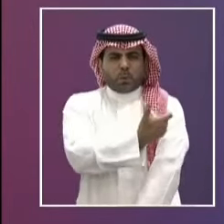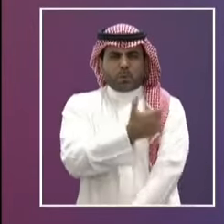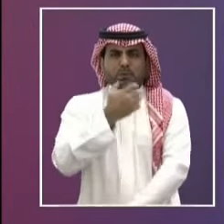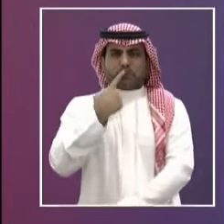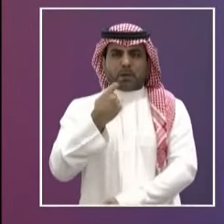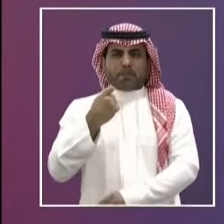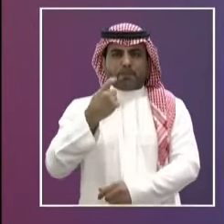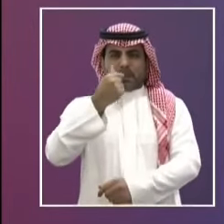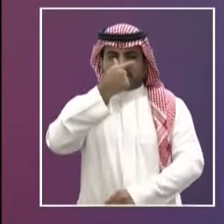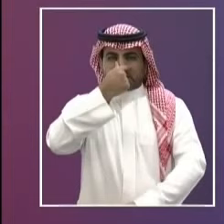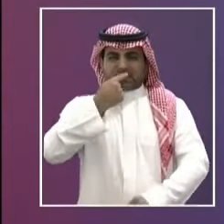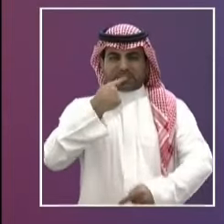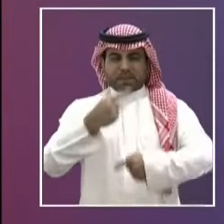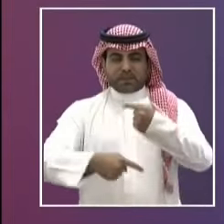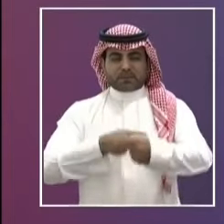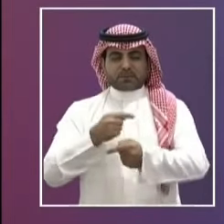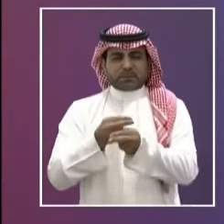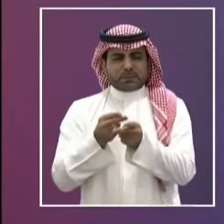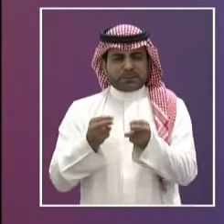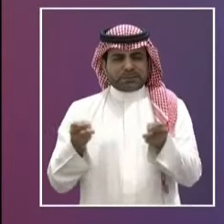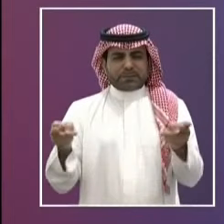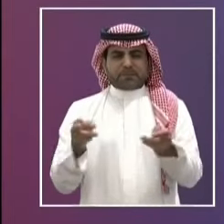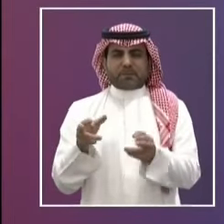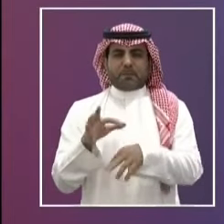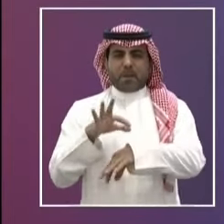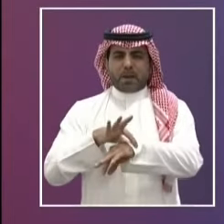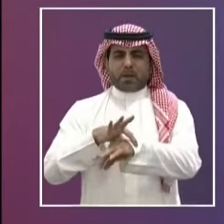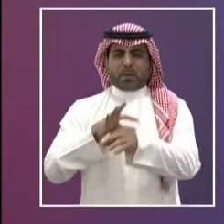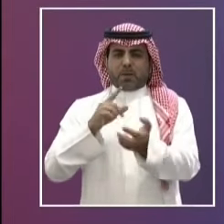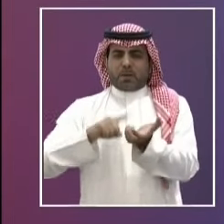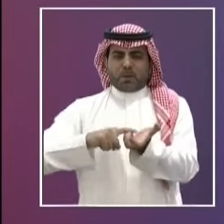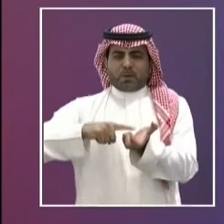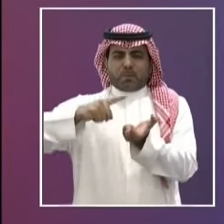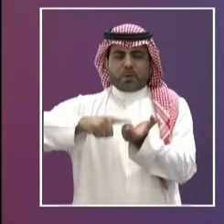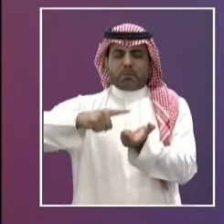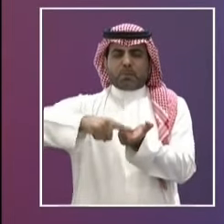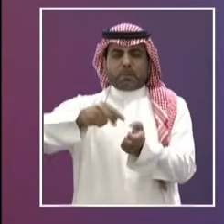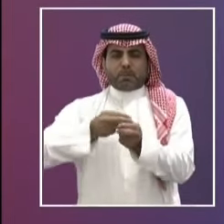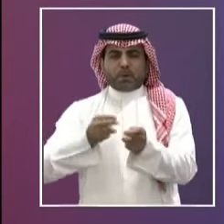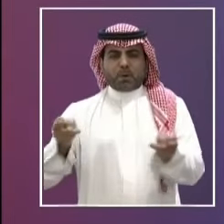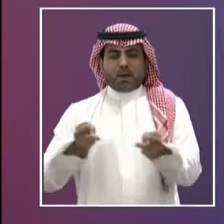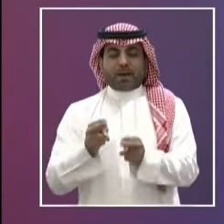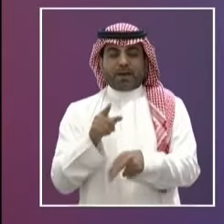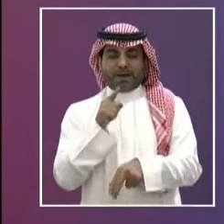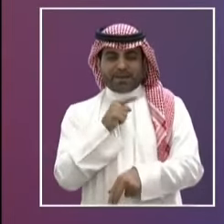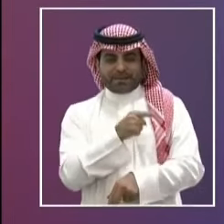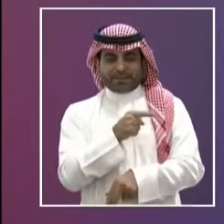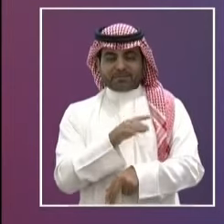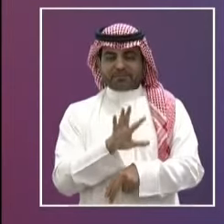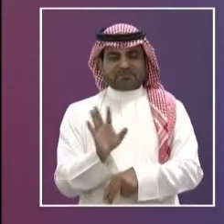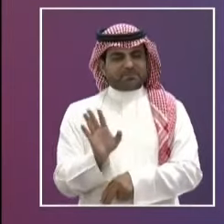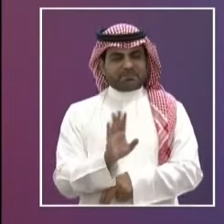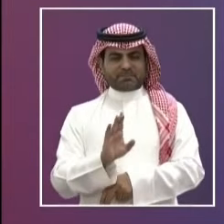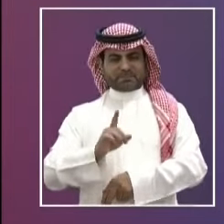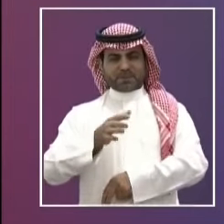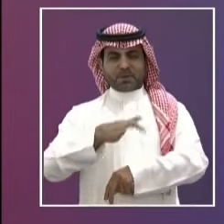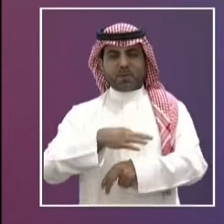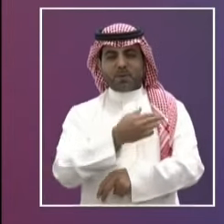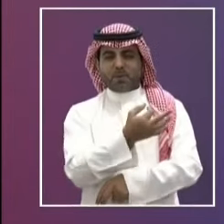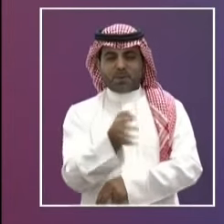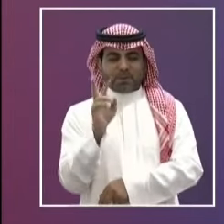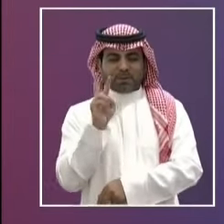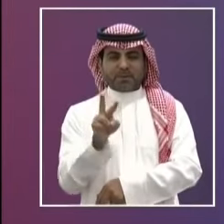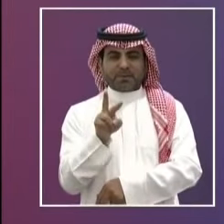لها أمراض وطيف واسع من الأمراض، سواء هذا اللقاح أو غيره من اللقاحات، وكلها هذه